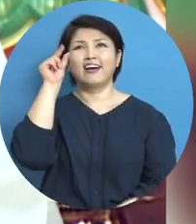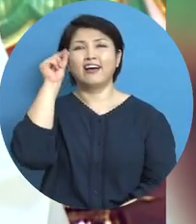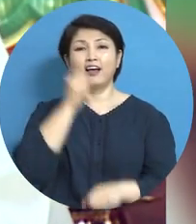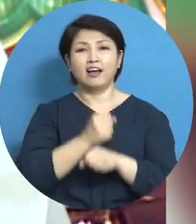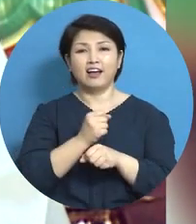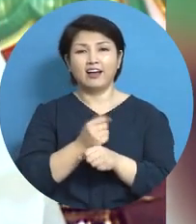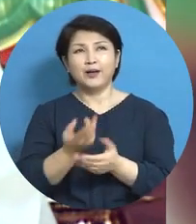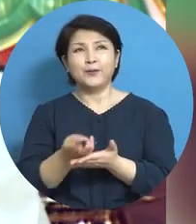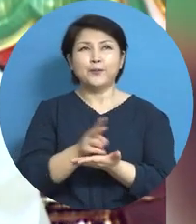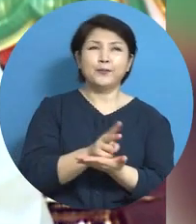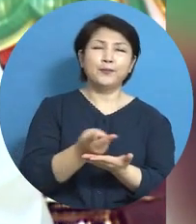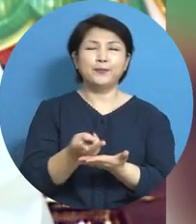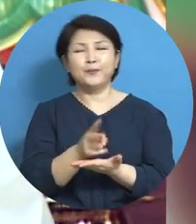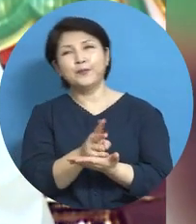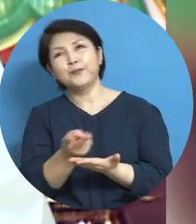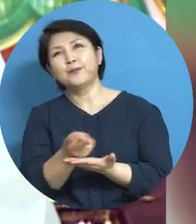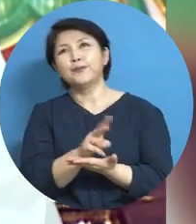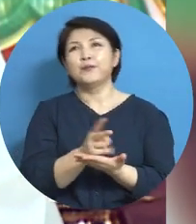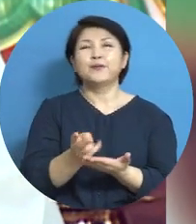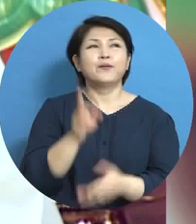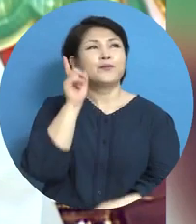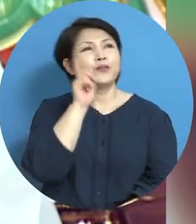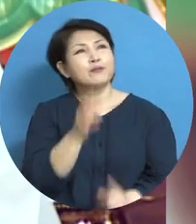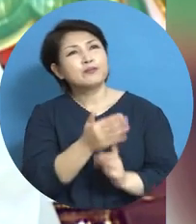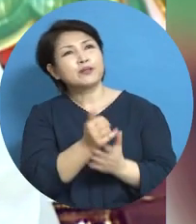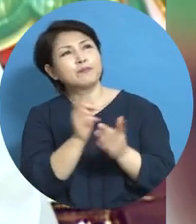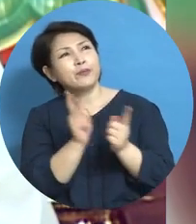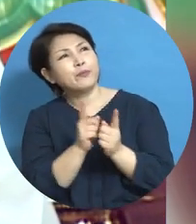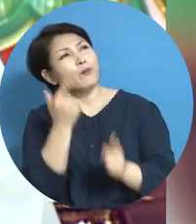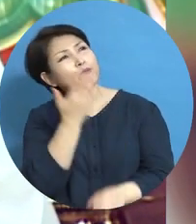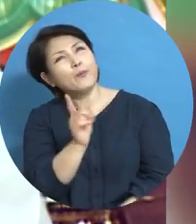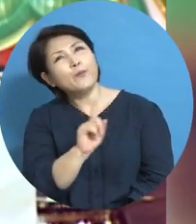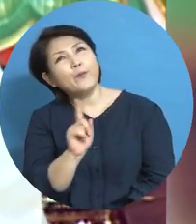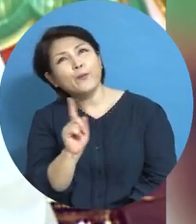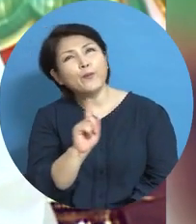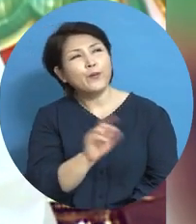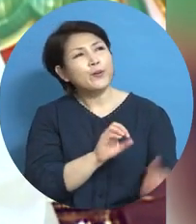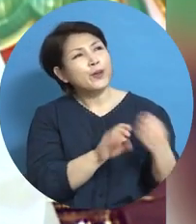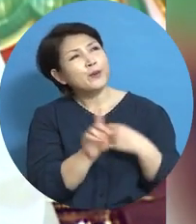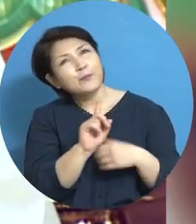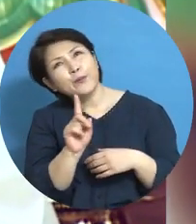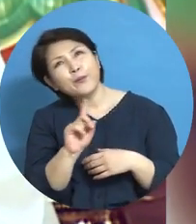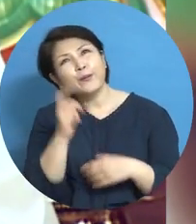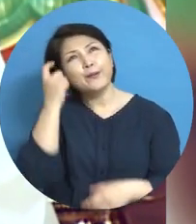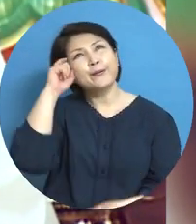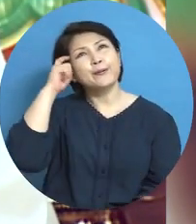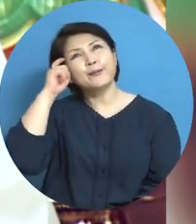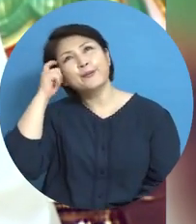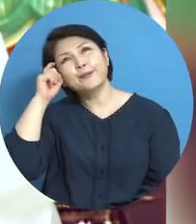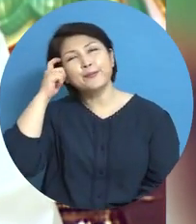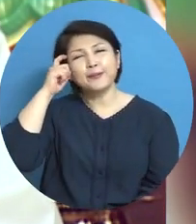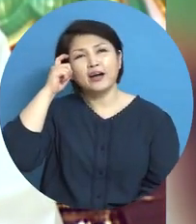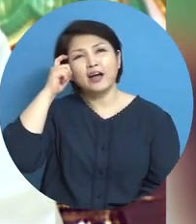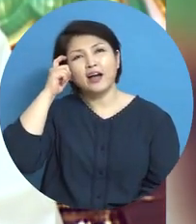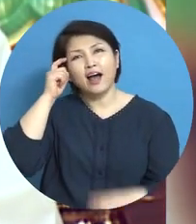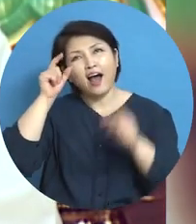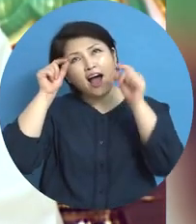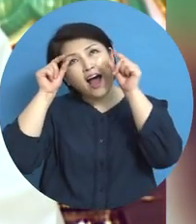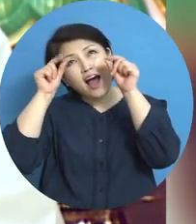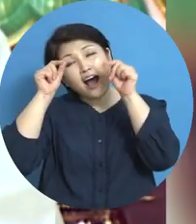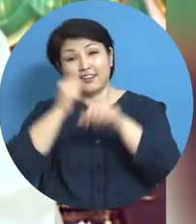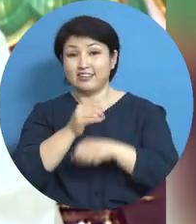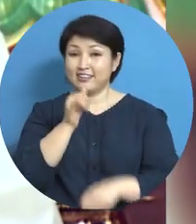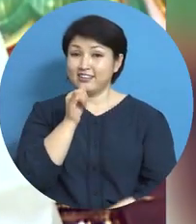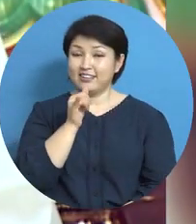이리 뒤척 저리 뒤척 뭘 물어볼까 어떻게 말씀하실까 이런 생각을 하면서 잠 못 들어